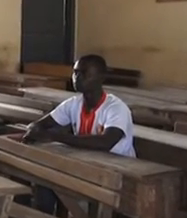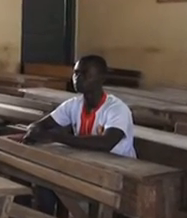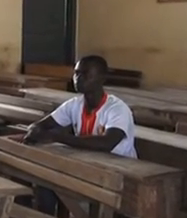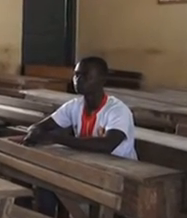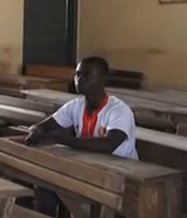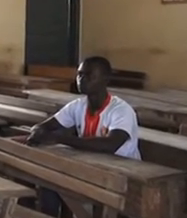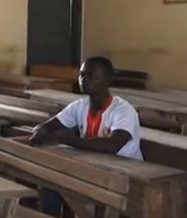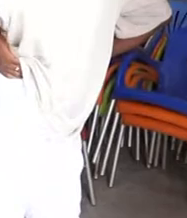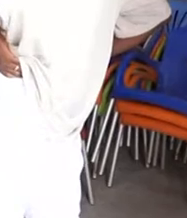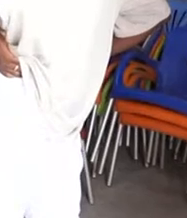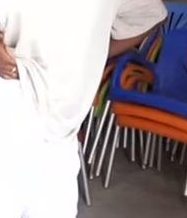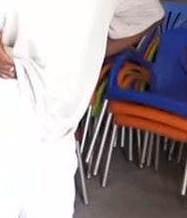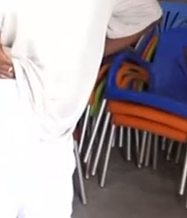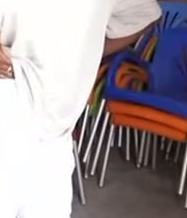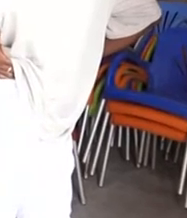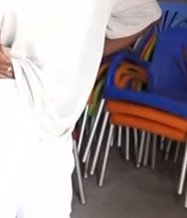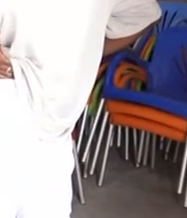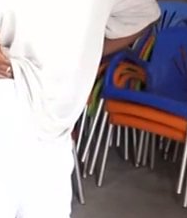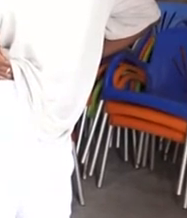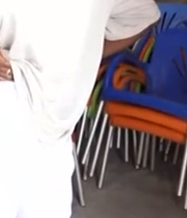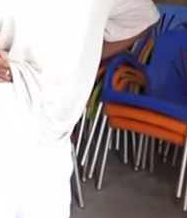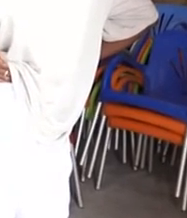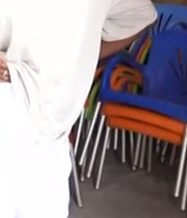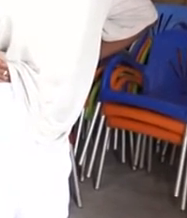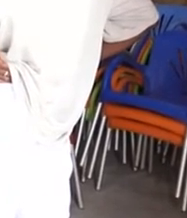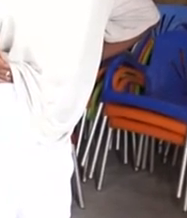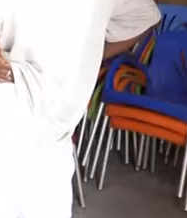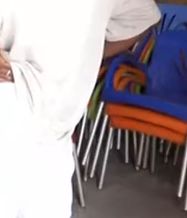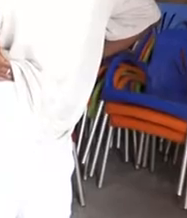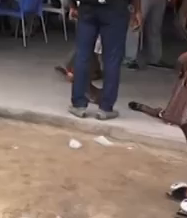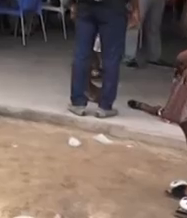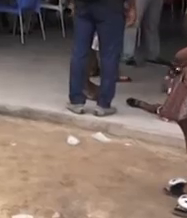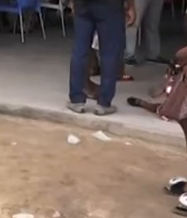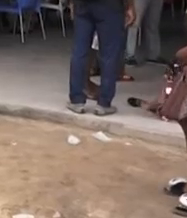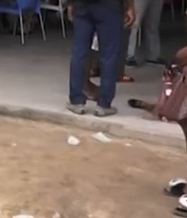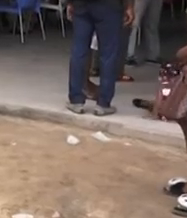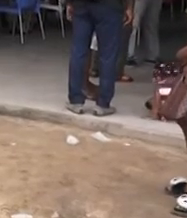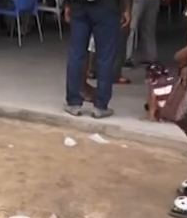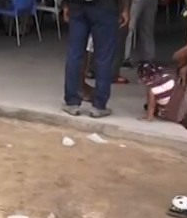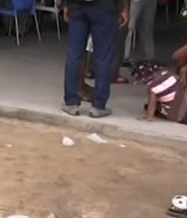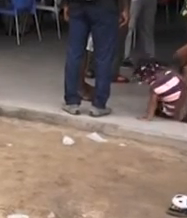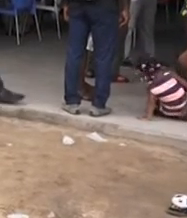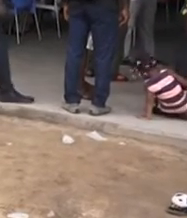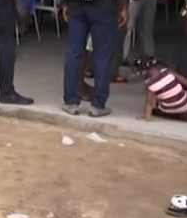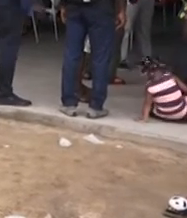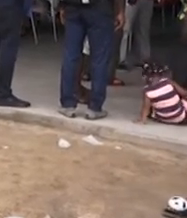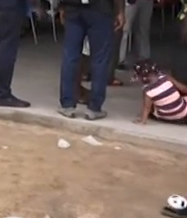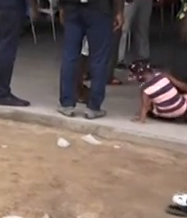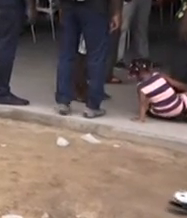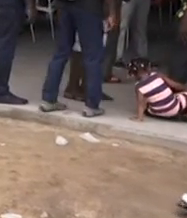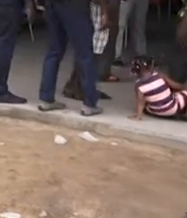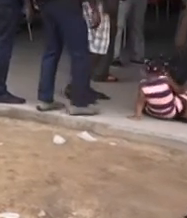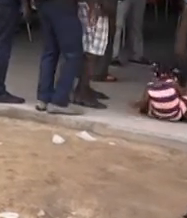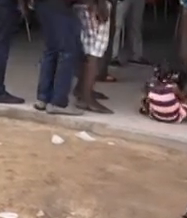les candidats retenus. Si la loi prévoit le remplacement de ce dernier, elle prévoit aussi une autre